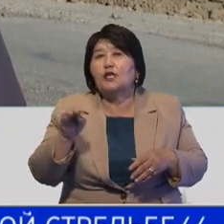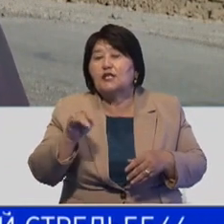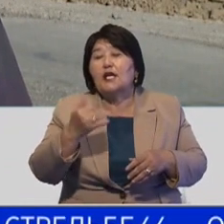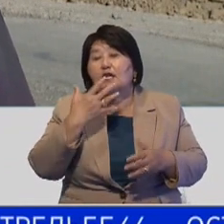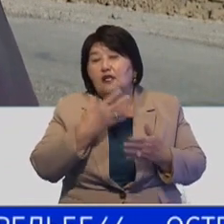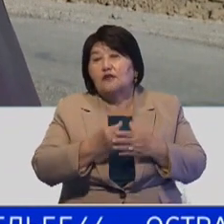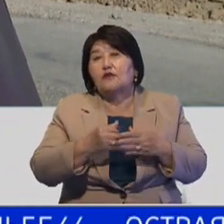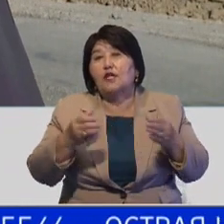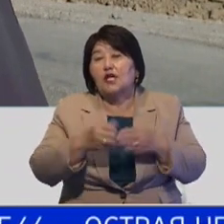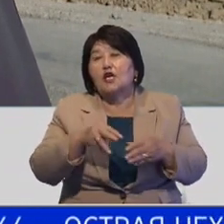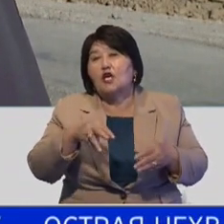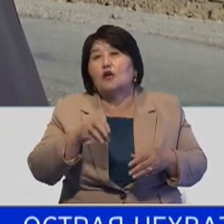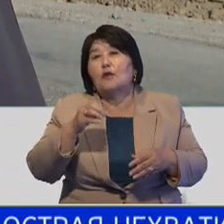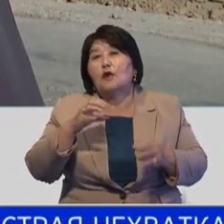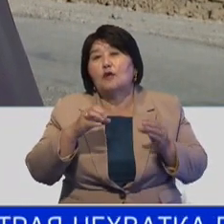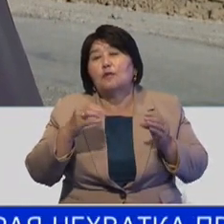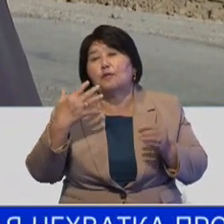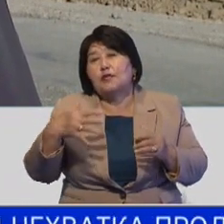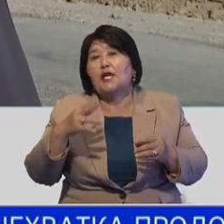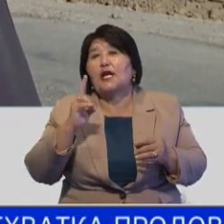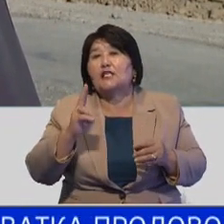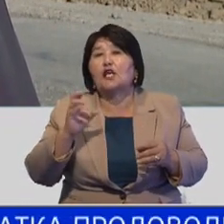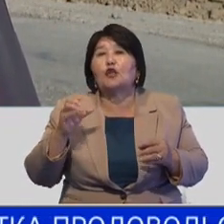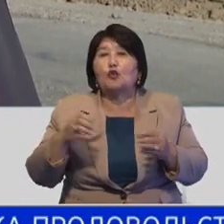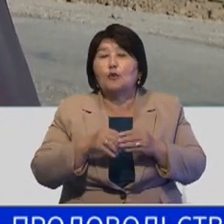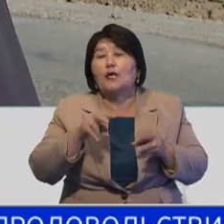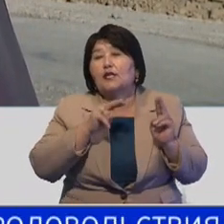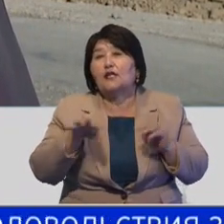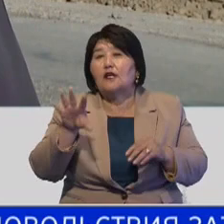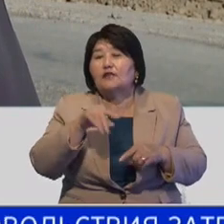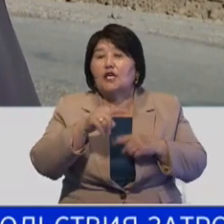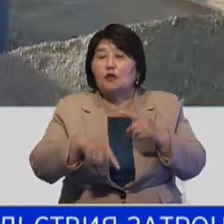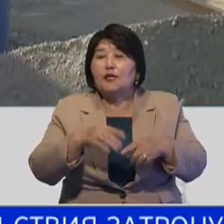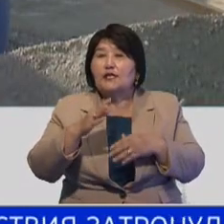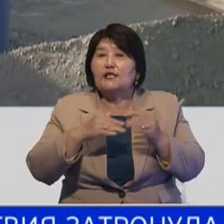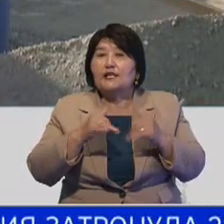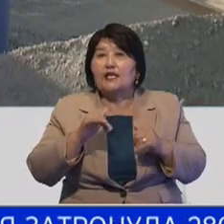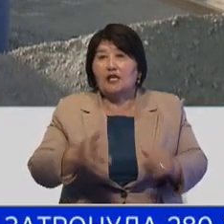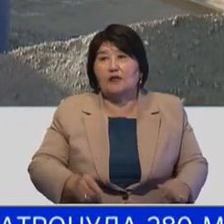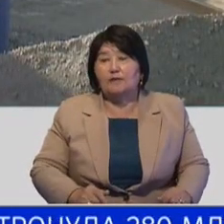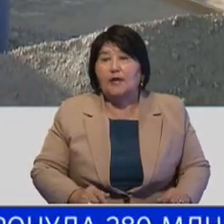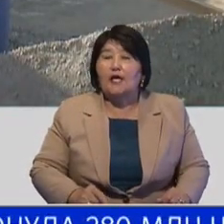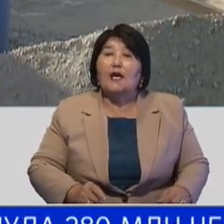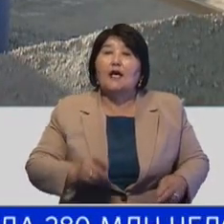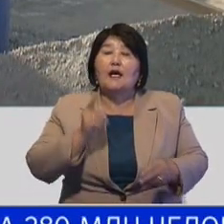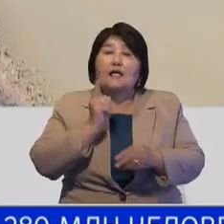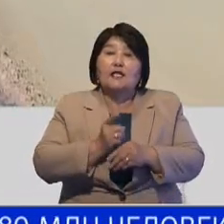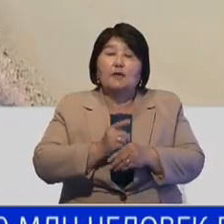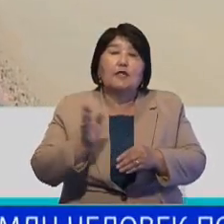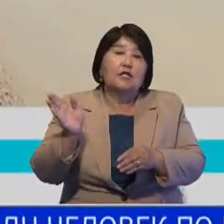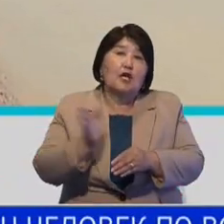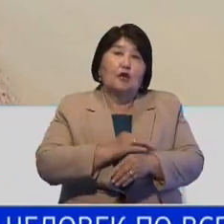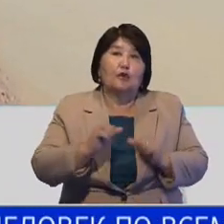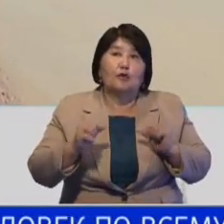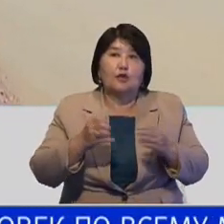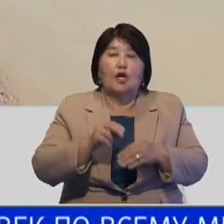Отечественной компании 50 конн Group установлено наблюдение за всем процессом строительства замечания устраняются подрядчикам Так